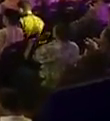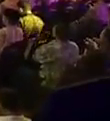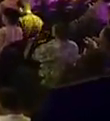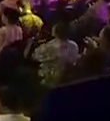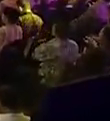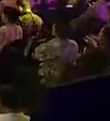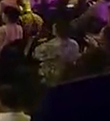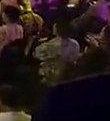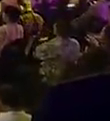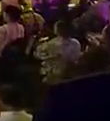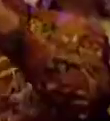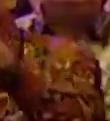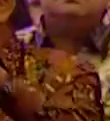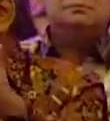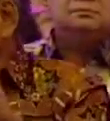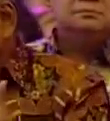Budiman.